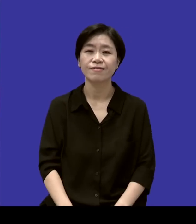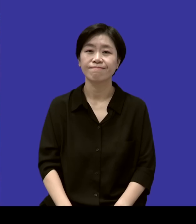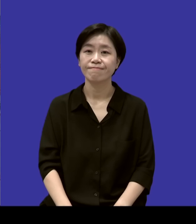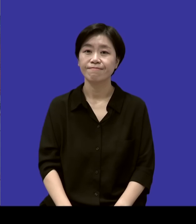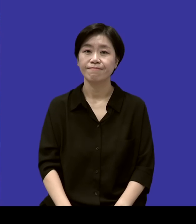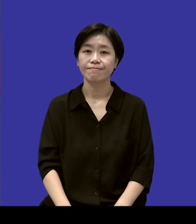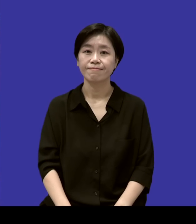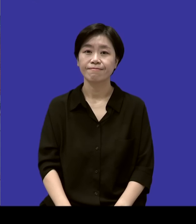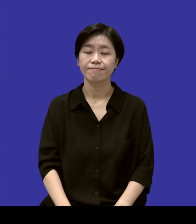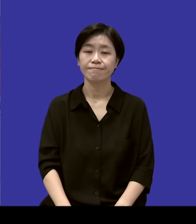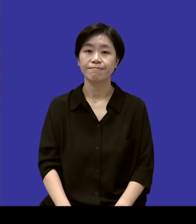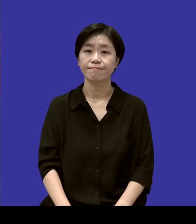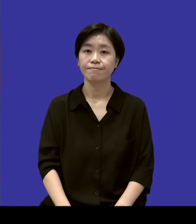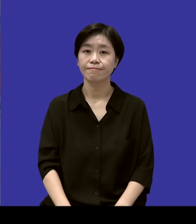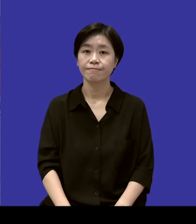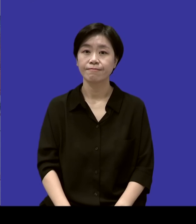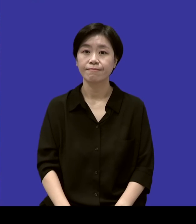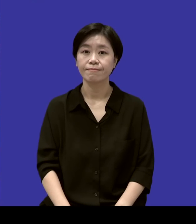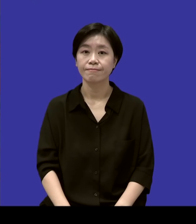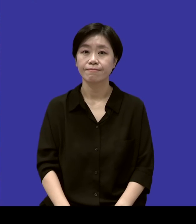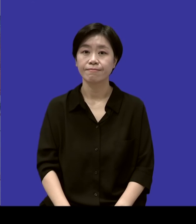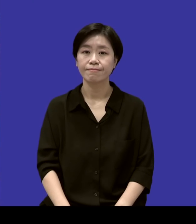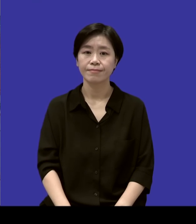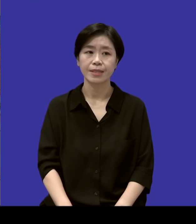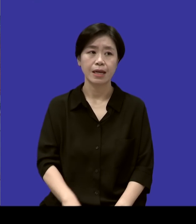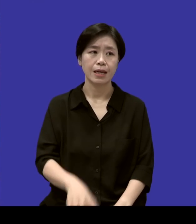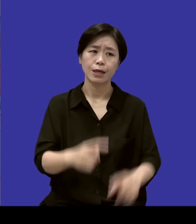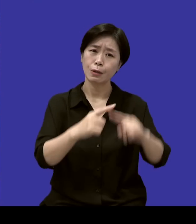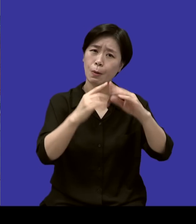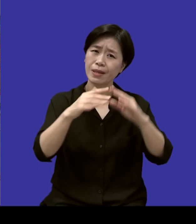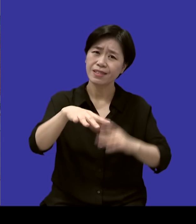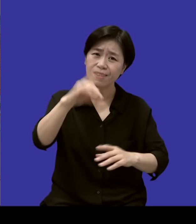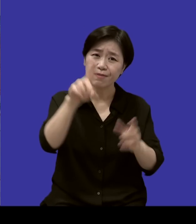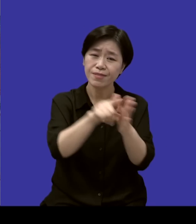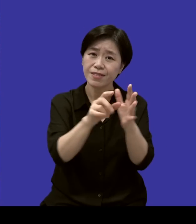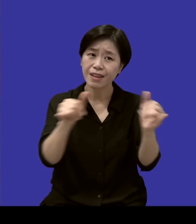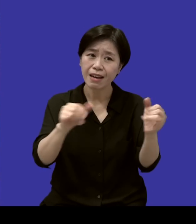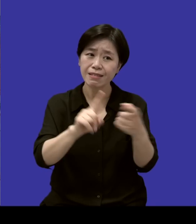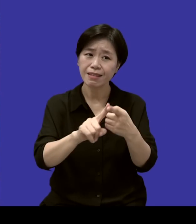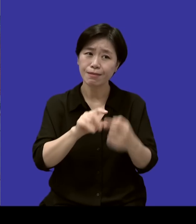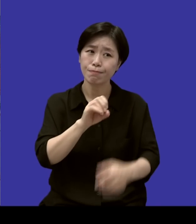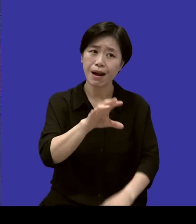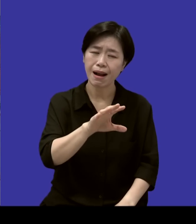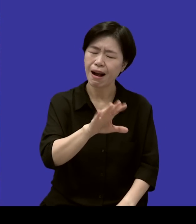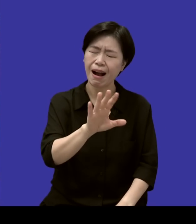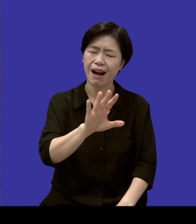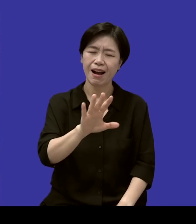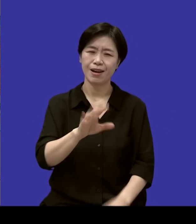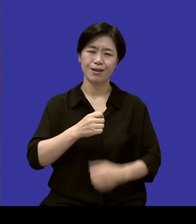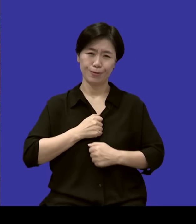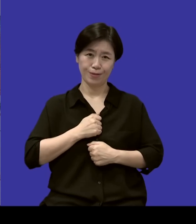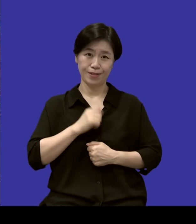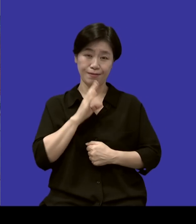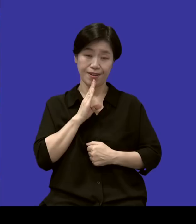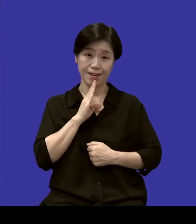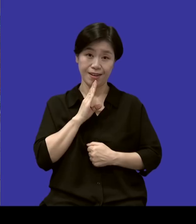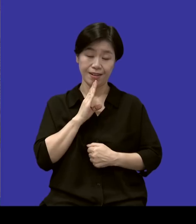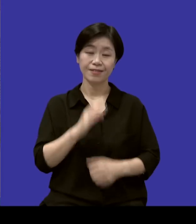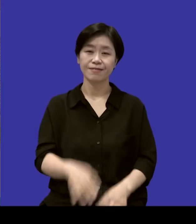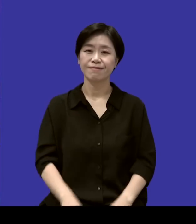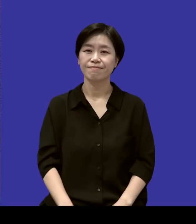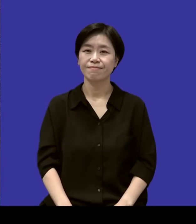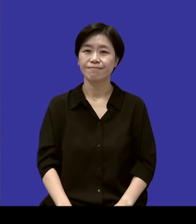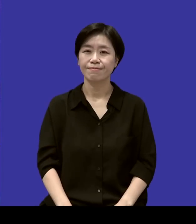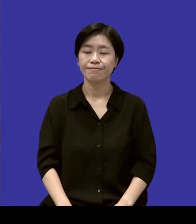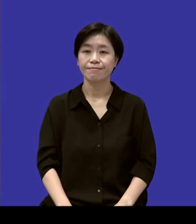이제는 사실은 초신자들한테 이런 말 못해요. 예. 어느 정도 믿음이 있는 형제자매들에게 네. 이런 고백을 할 수 있잖아요.